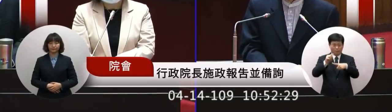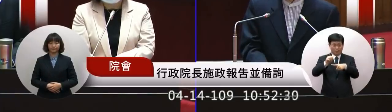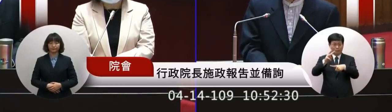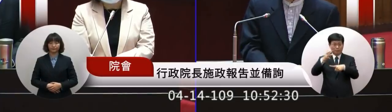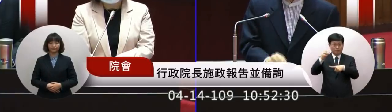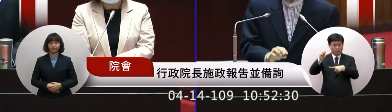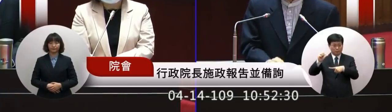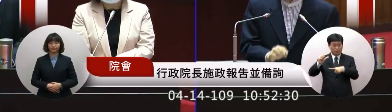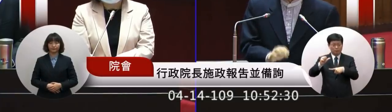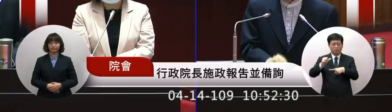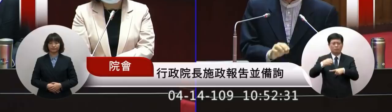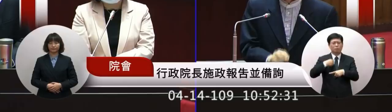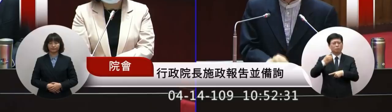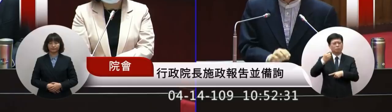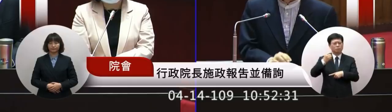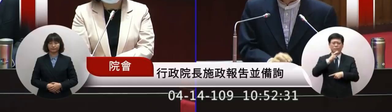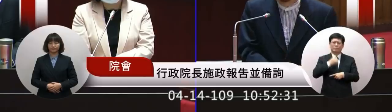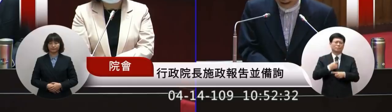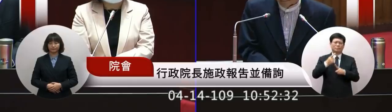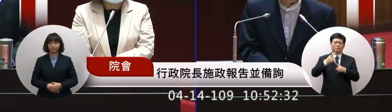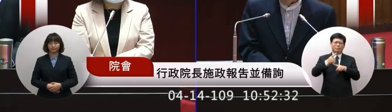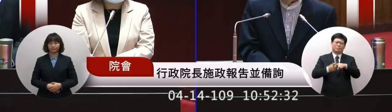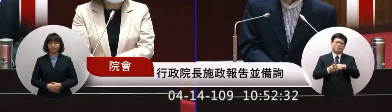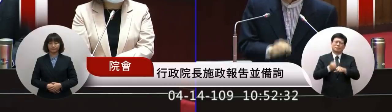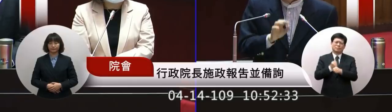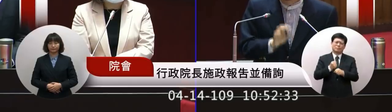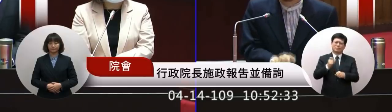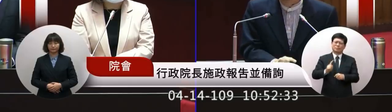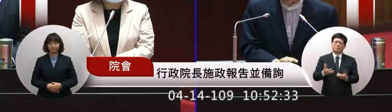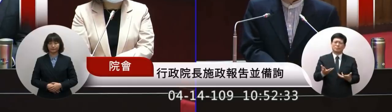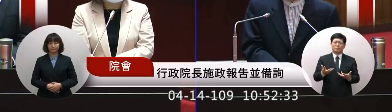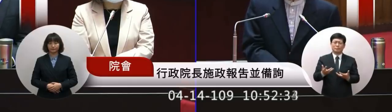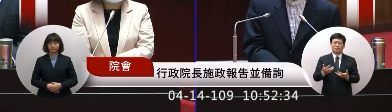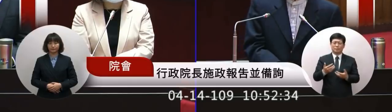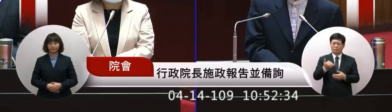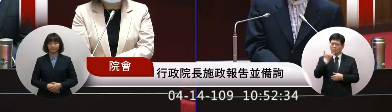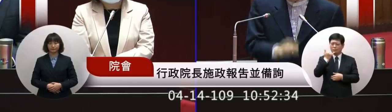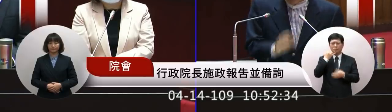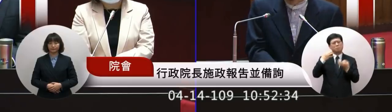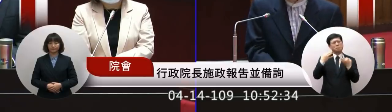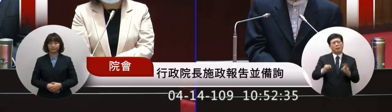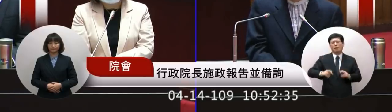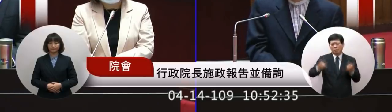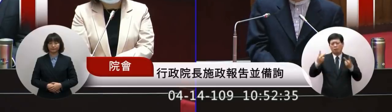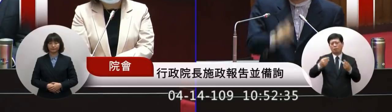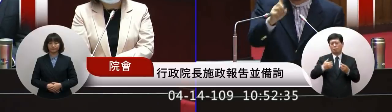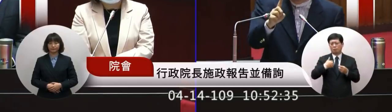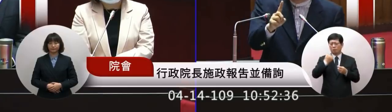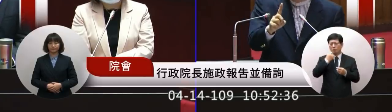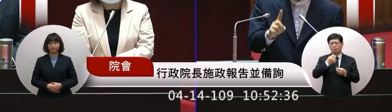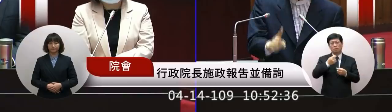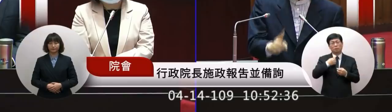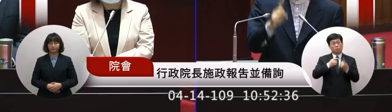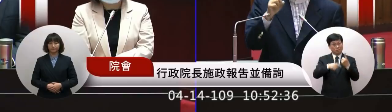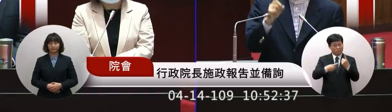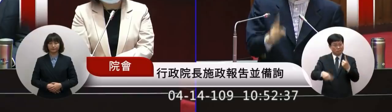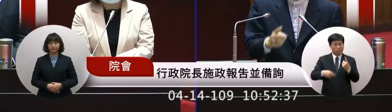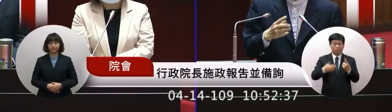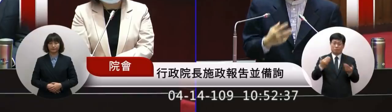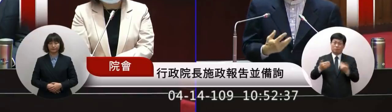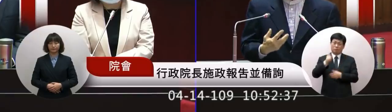哦，为德不足啦，干脆遐也无偌济钱，一个